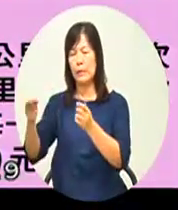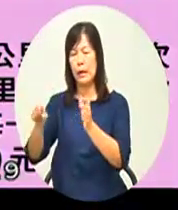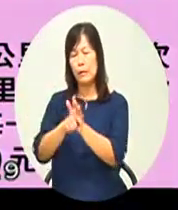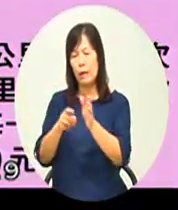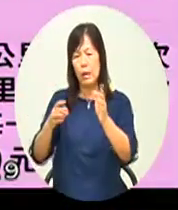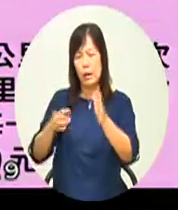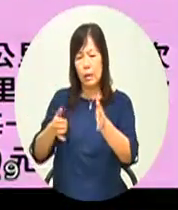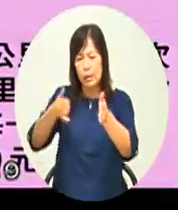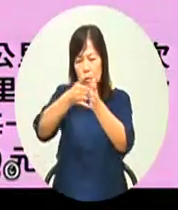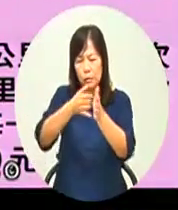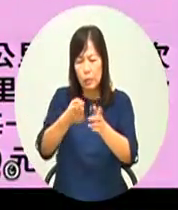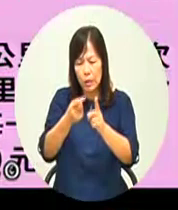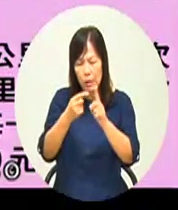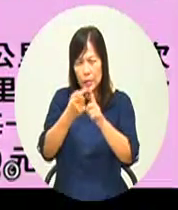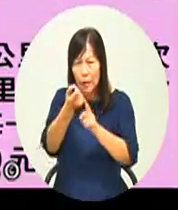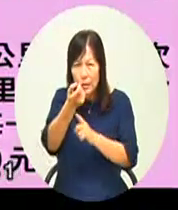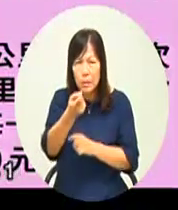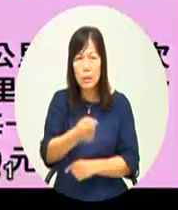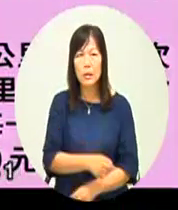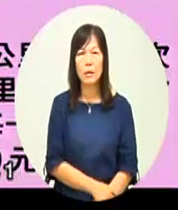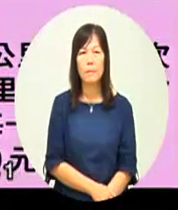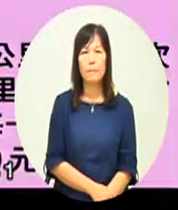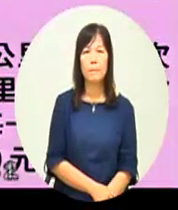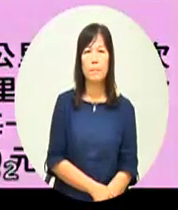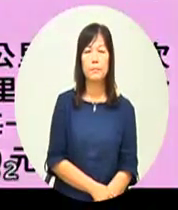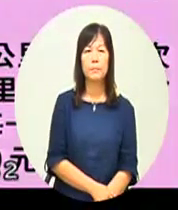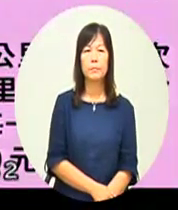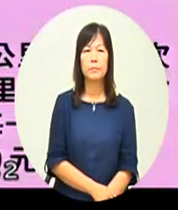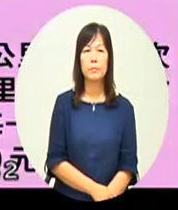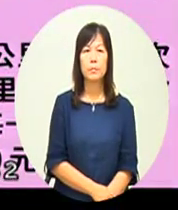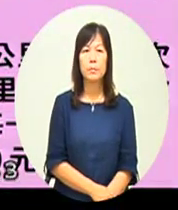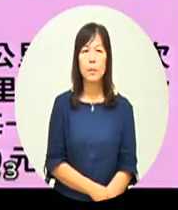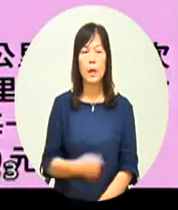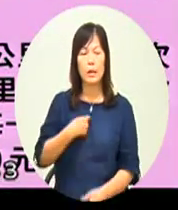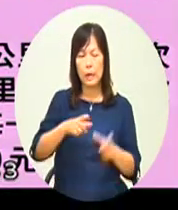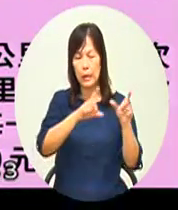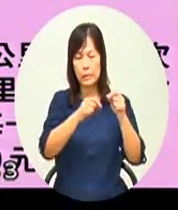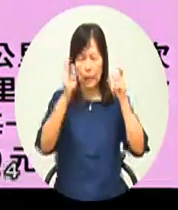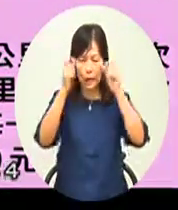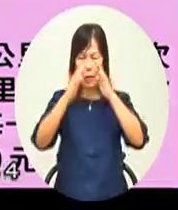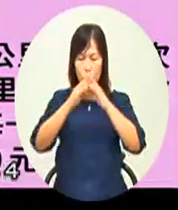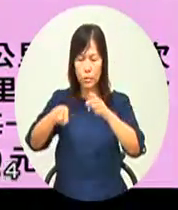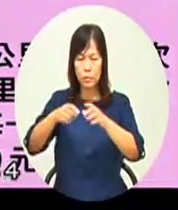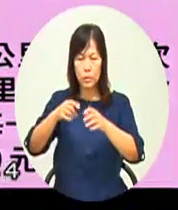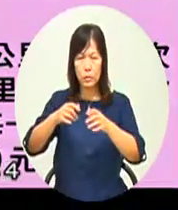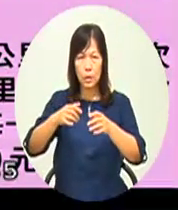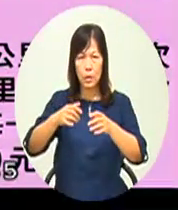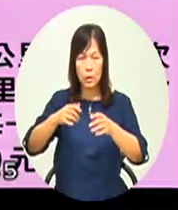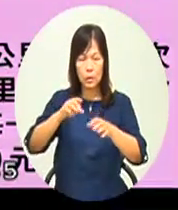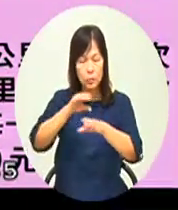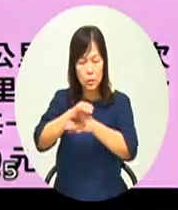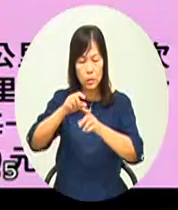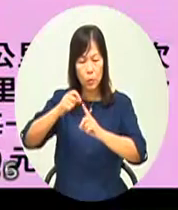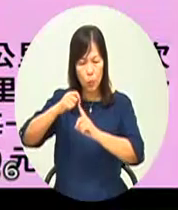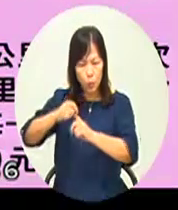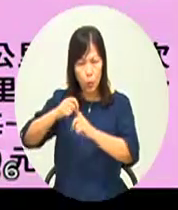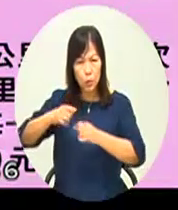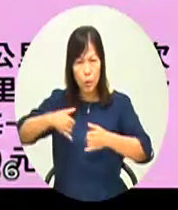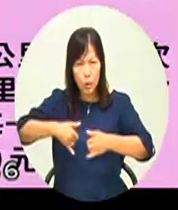营。啊，本席要提出来公哦，我们依高雄市公车的路线营运概况哦，